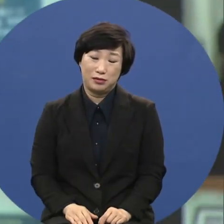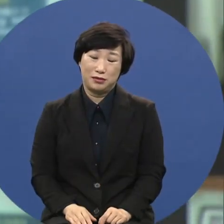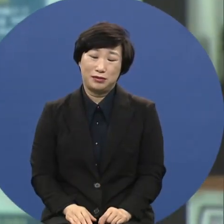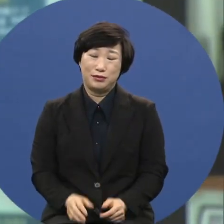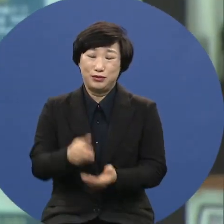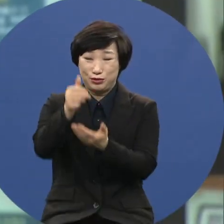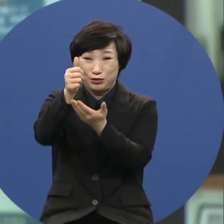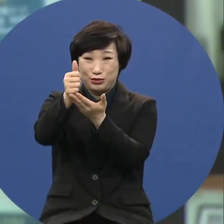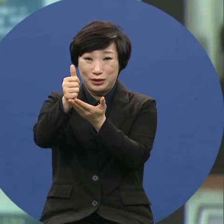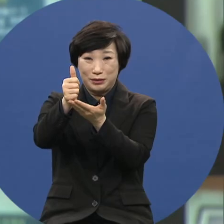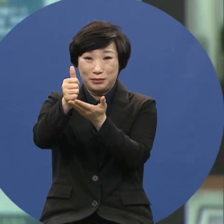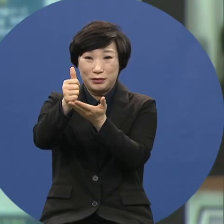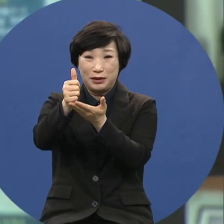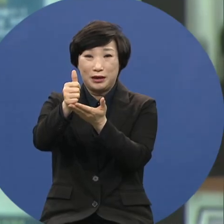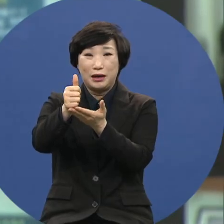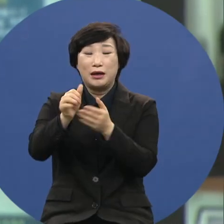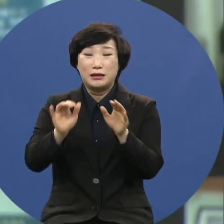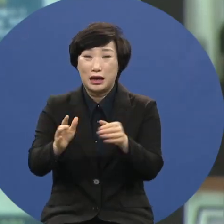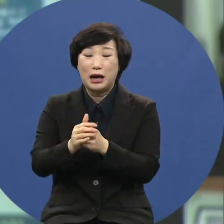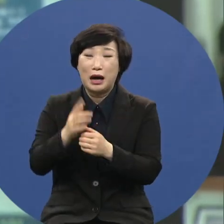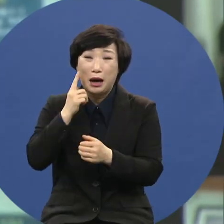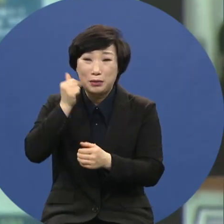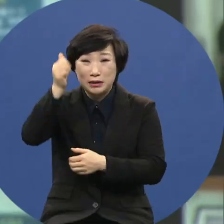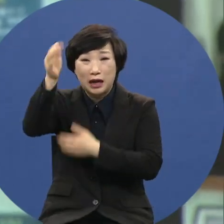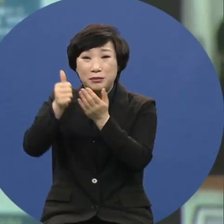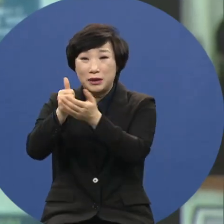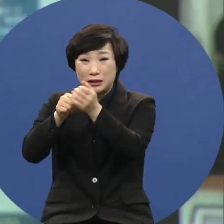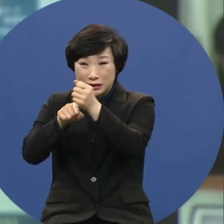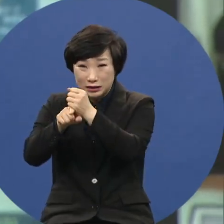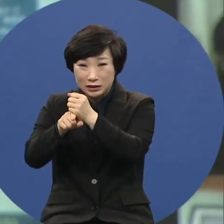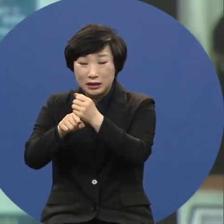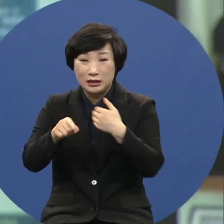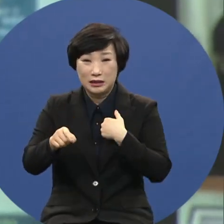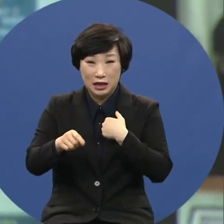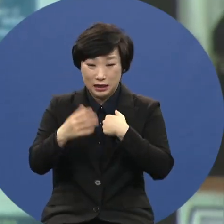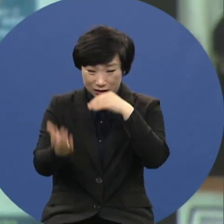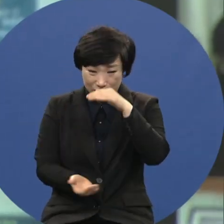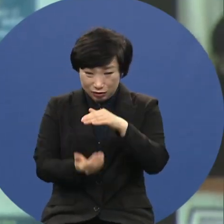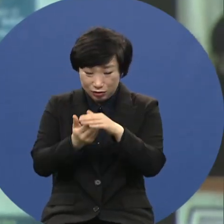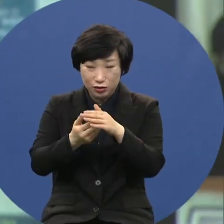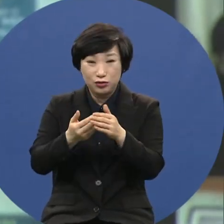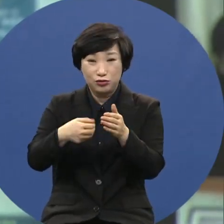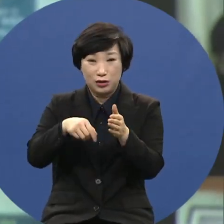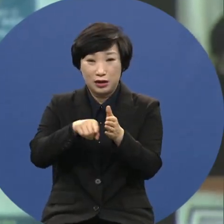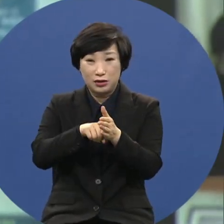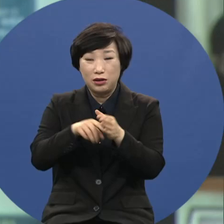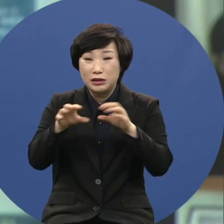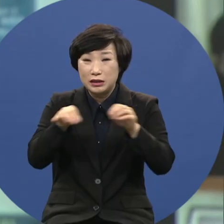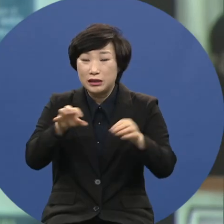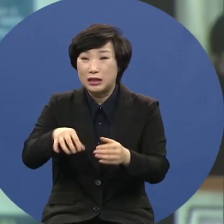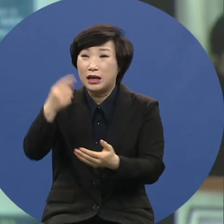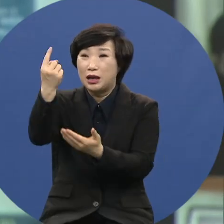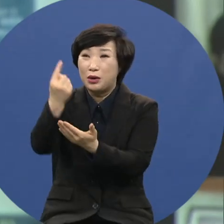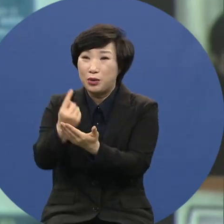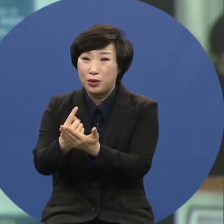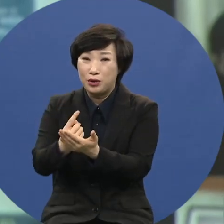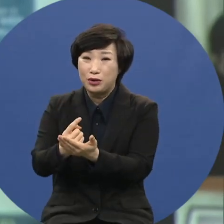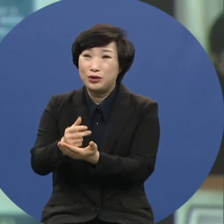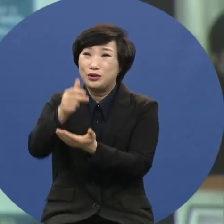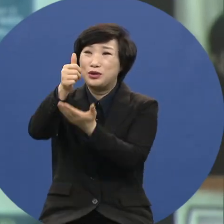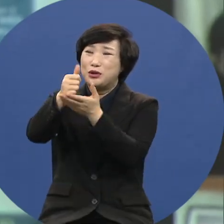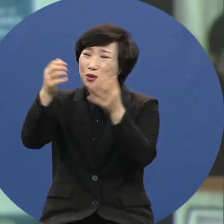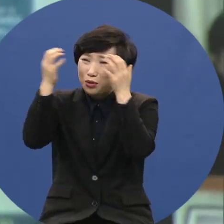주님, 아버지 뜻이 내게 이루어지도록 이 땅에 오셔서